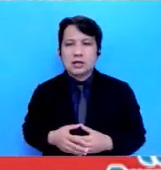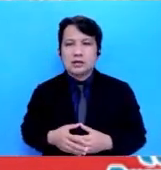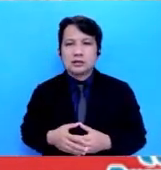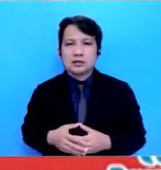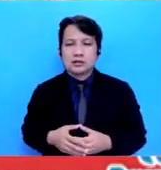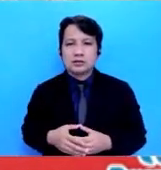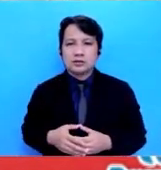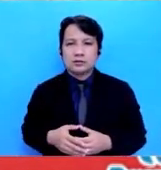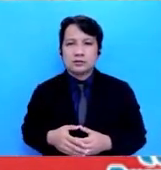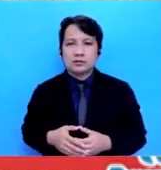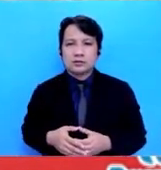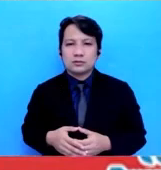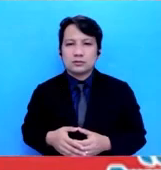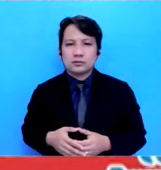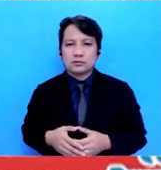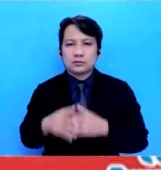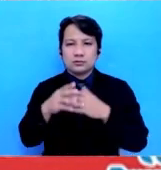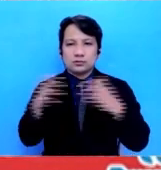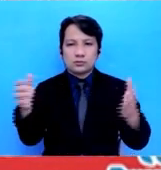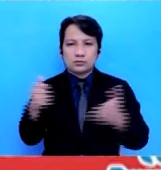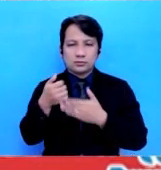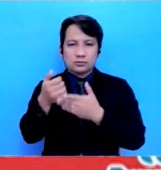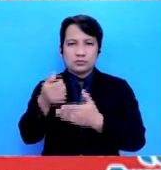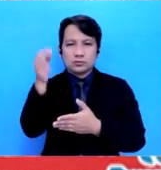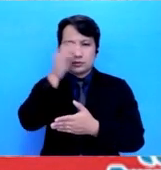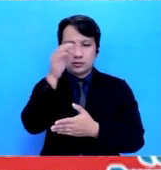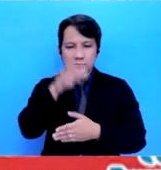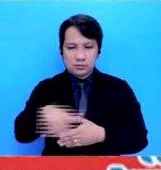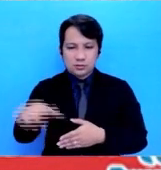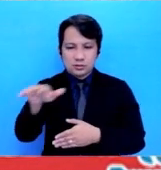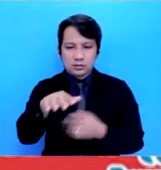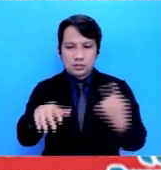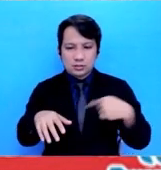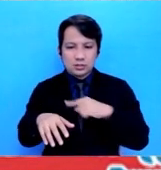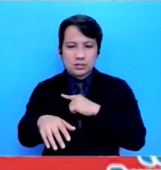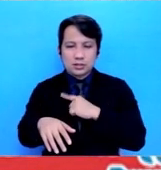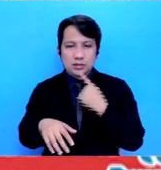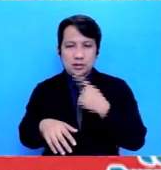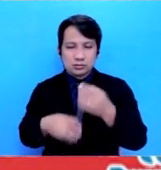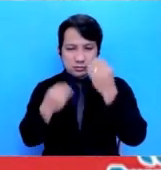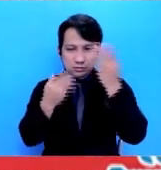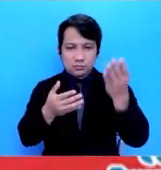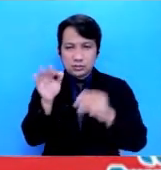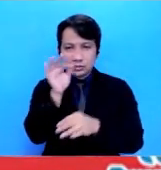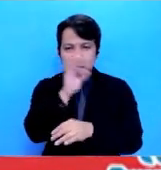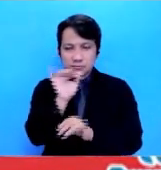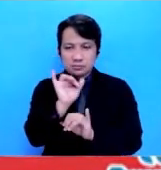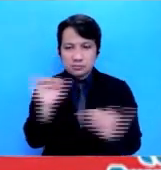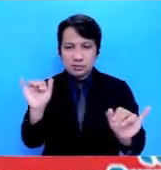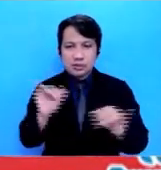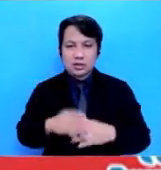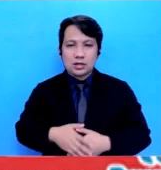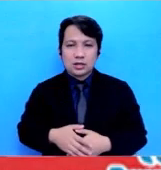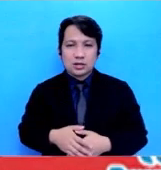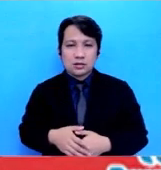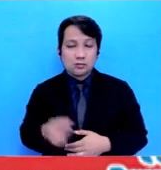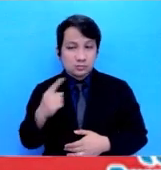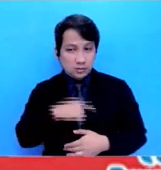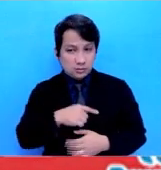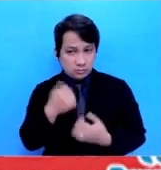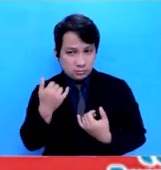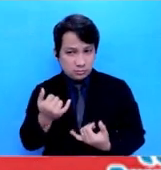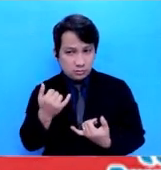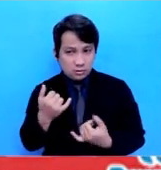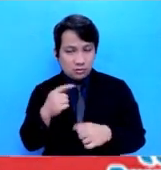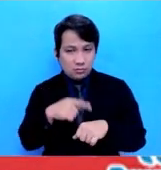pong tutulong sa Pilipino kung hindi tayong mga Pilipino rin. Kaya nasa panahon ngayon